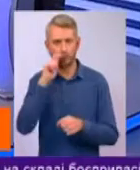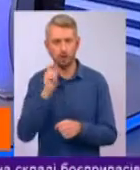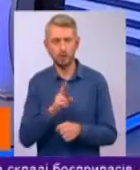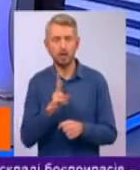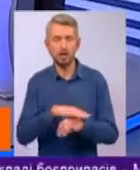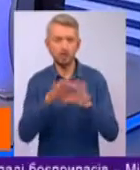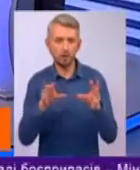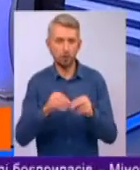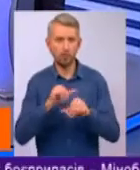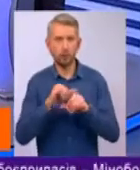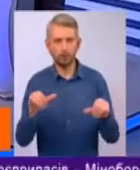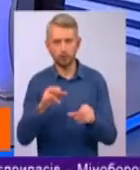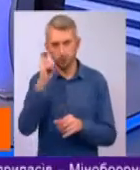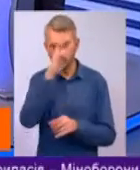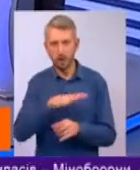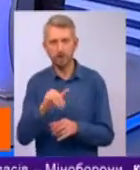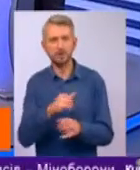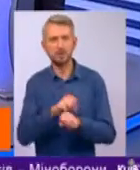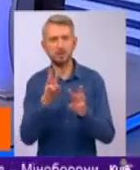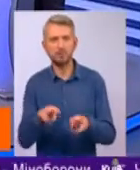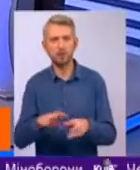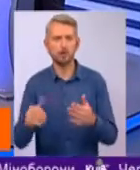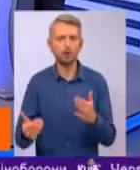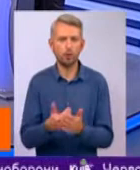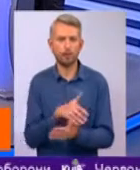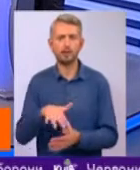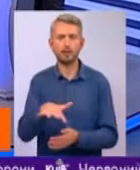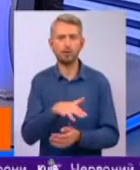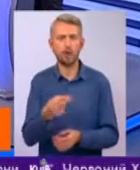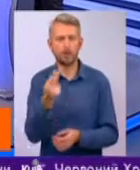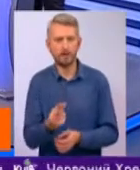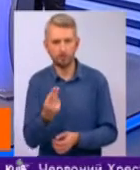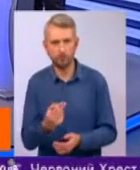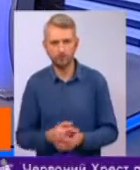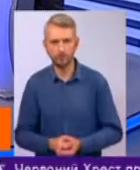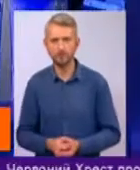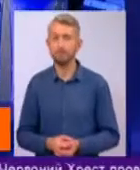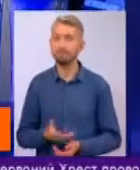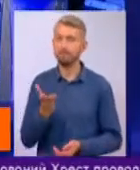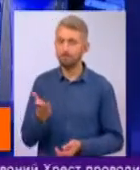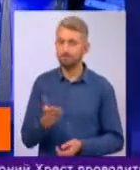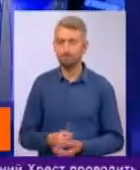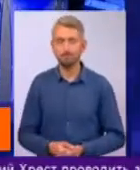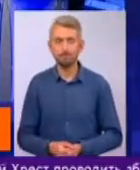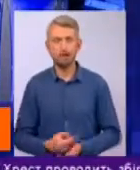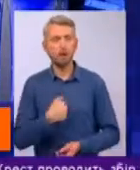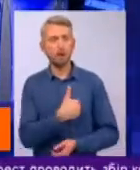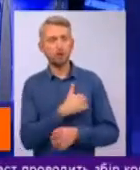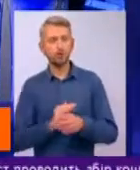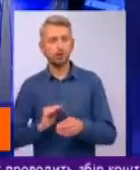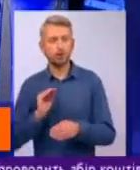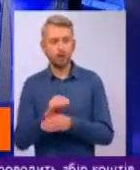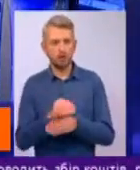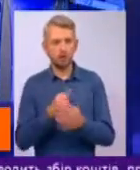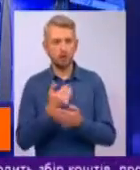цілому розвитком країни, забезпечення відновлення територіальної цілісності. Прошу, пане Сергію. Я хотів би додати